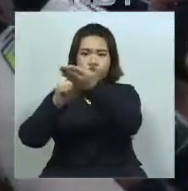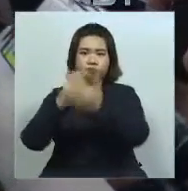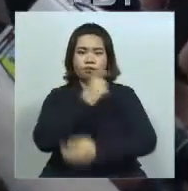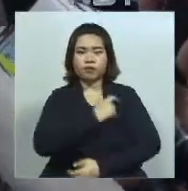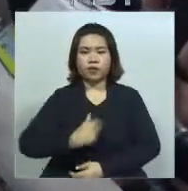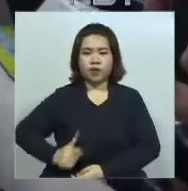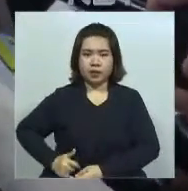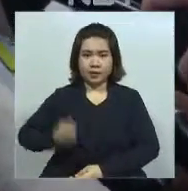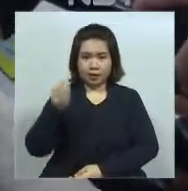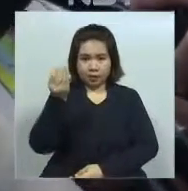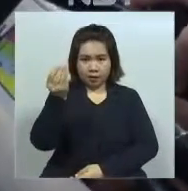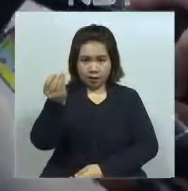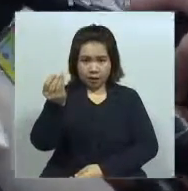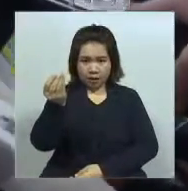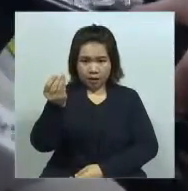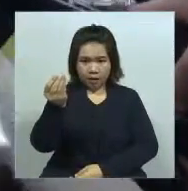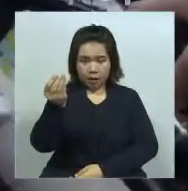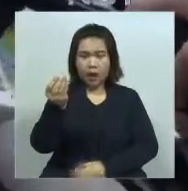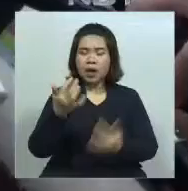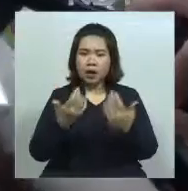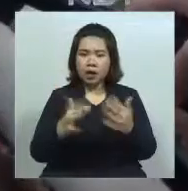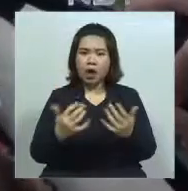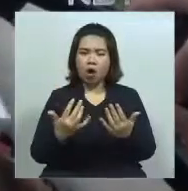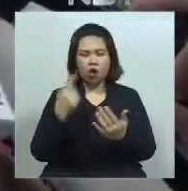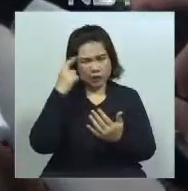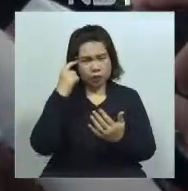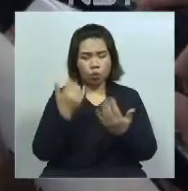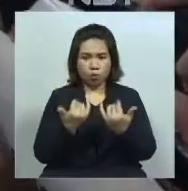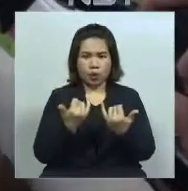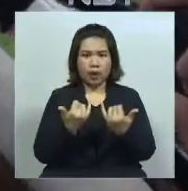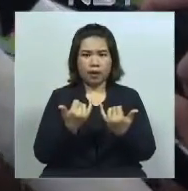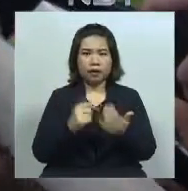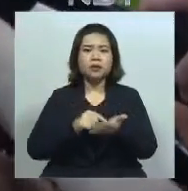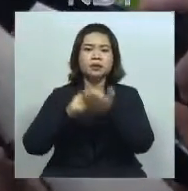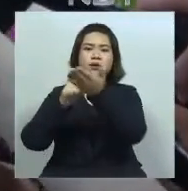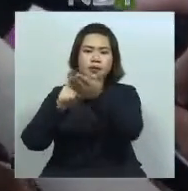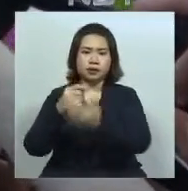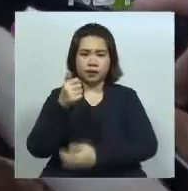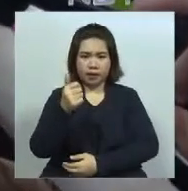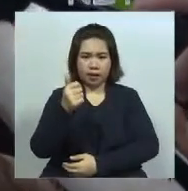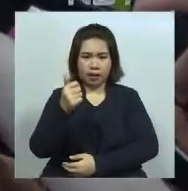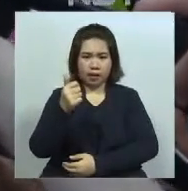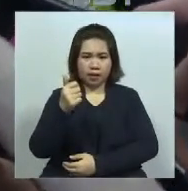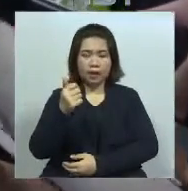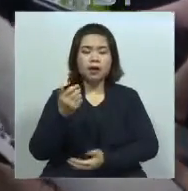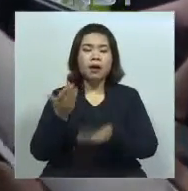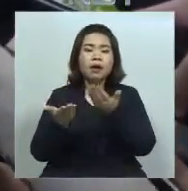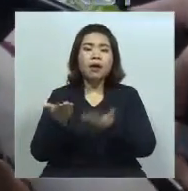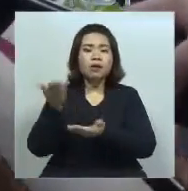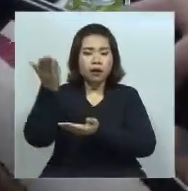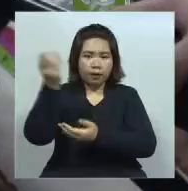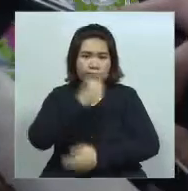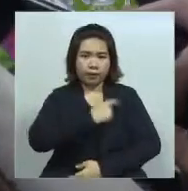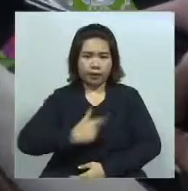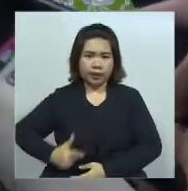ซึ่งก็แล้วแต่ก็เร็วที่สุดก็คงเป็นวันนี้นะครับแล้วต่อจากนั้นก็สุดแท้แต่จะโปรดเกล้าแต่